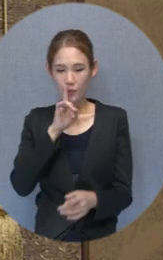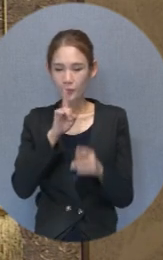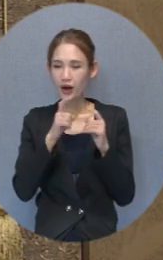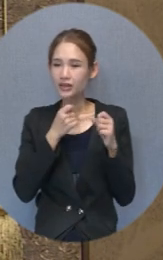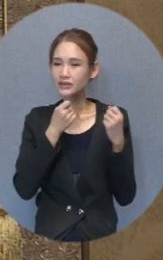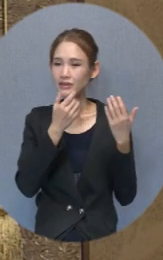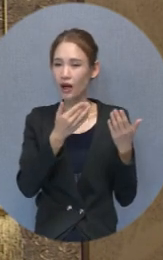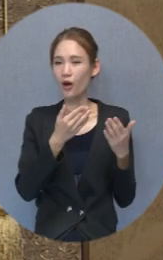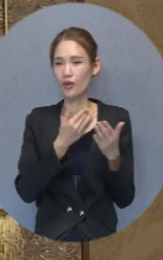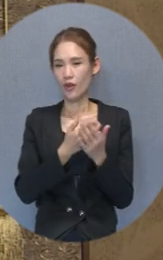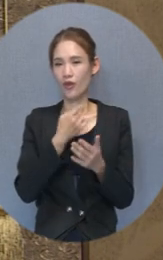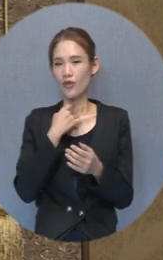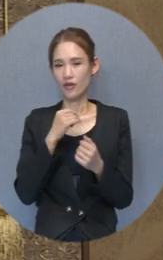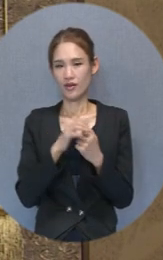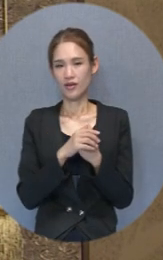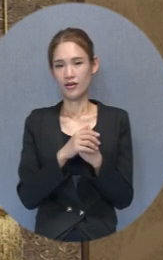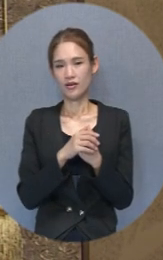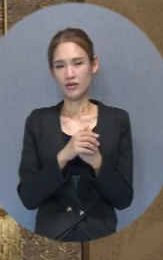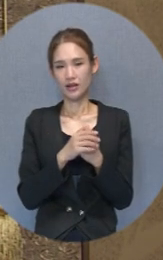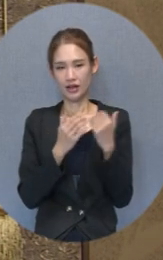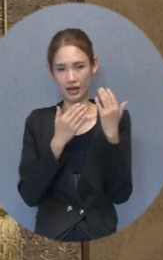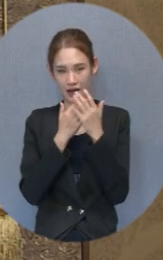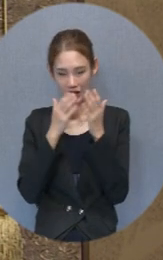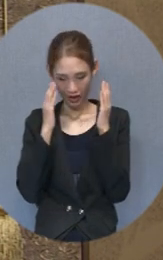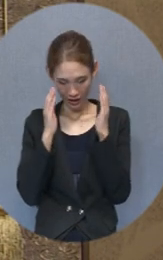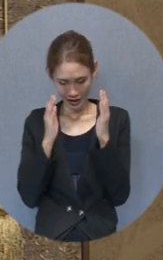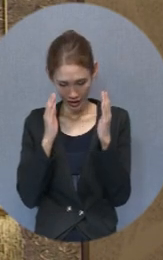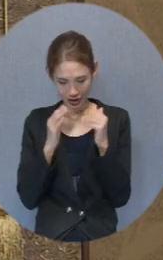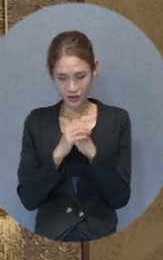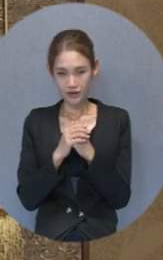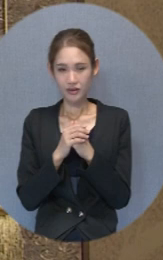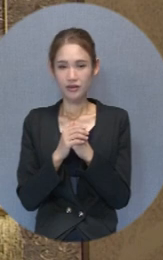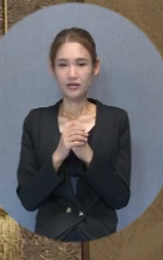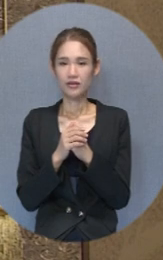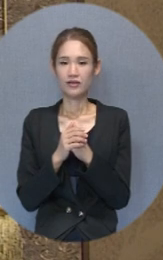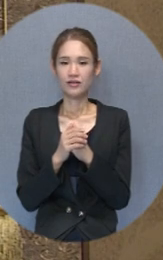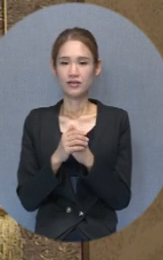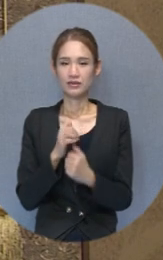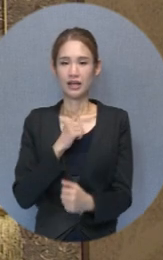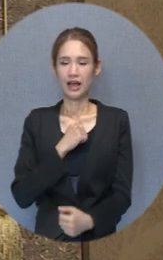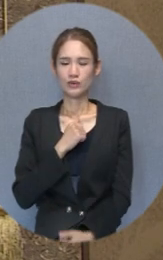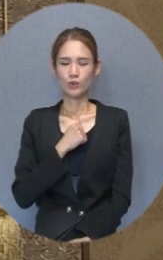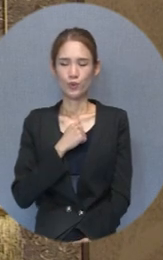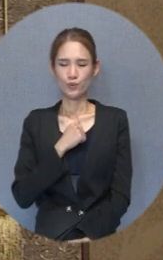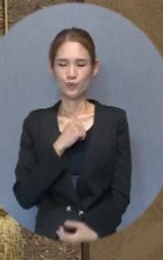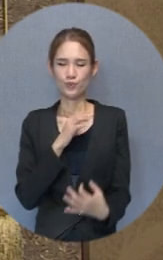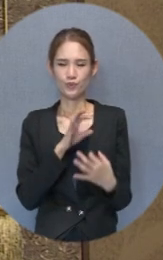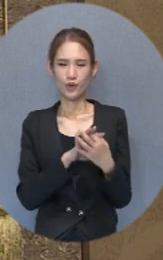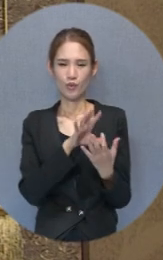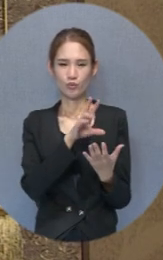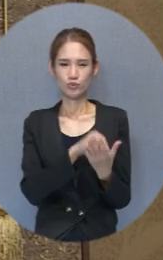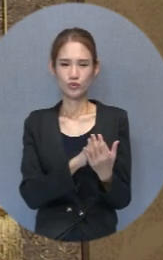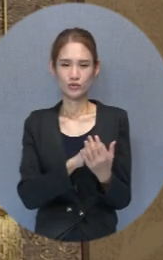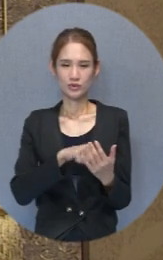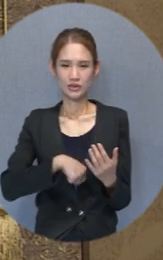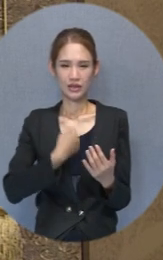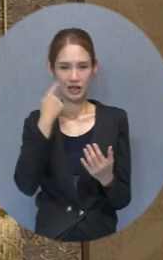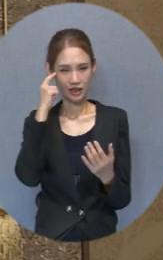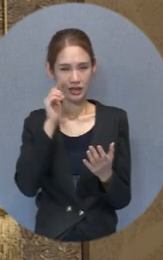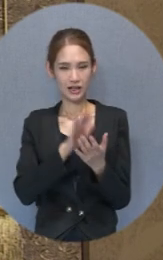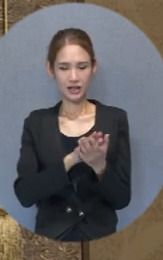거죠. 학습이나 이런 걸 떠나가지고 네. 자존감의 문제가 스스로 성취감을 못